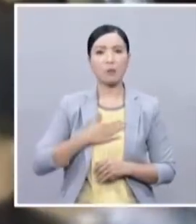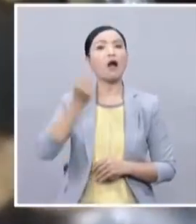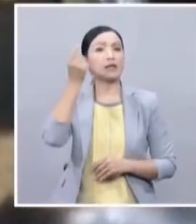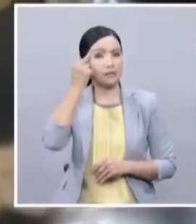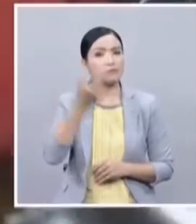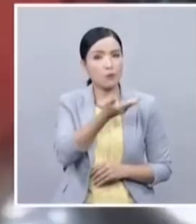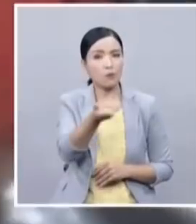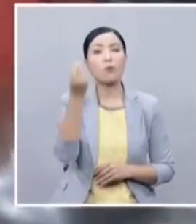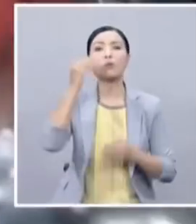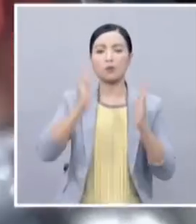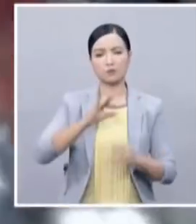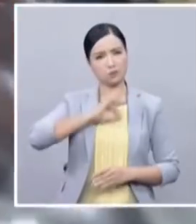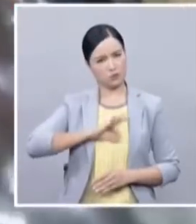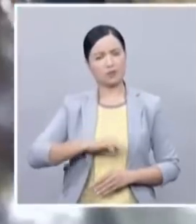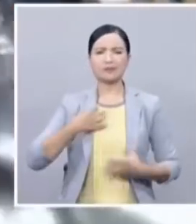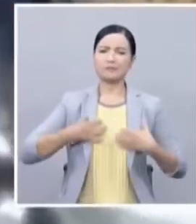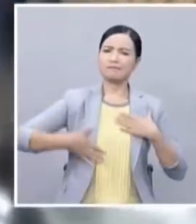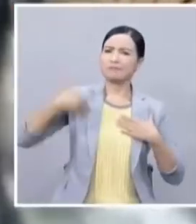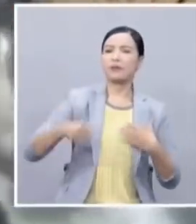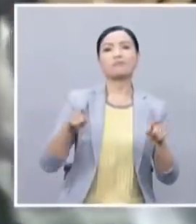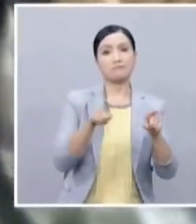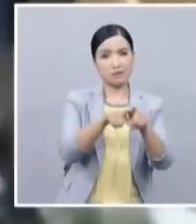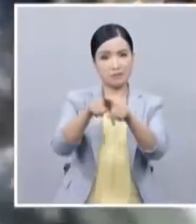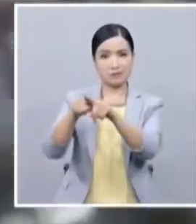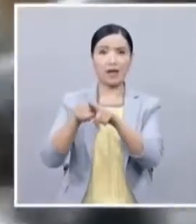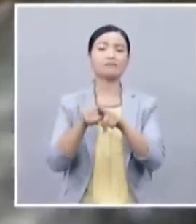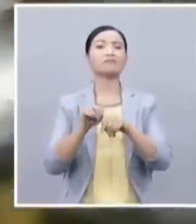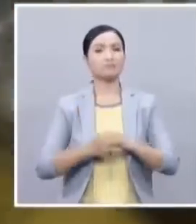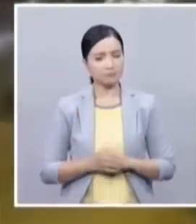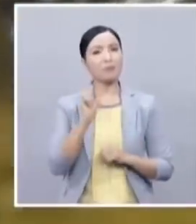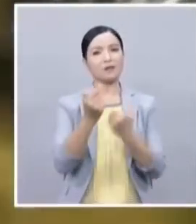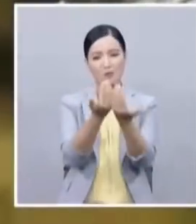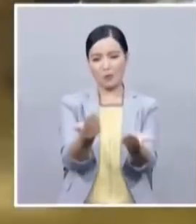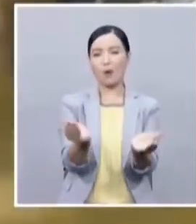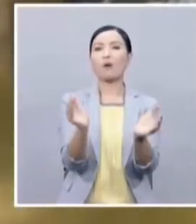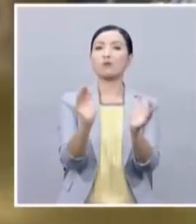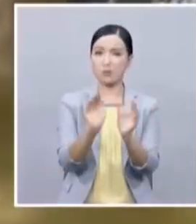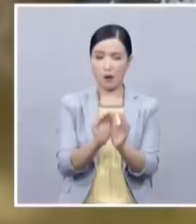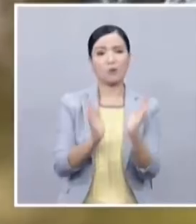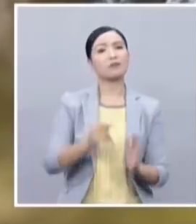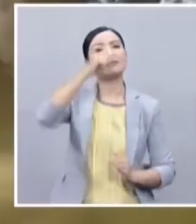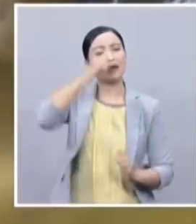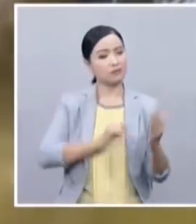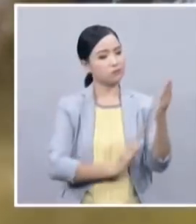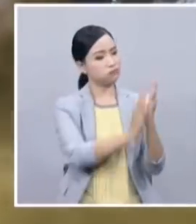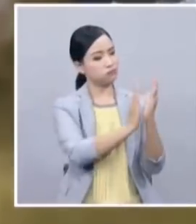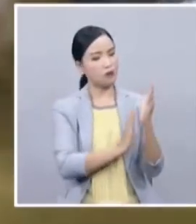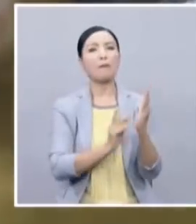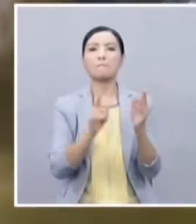นะครับก็คงจะมีความรู้สึกทุกข์ร้อนใจไม่ต่างกันเราถือว่าเป็นครอบครัวเดียวกันนะครับคนไทยทั้งประเทศ